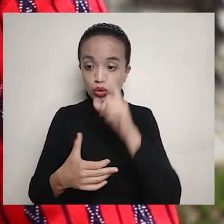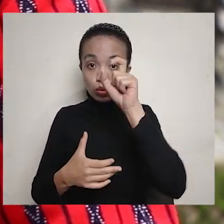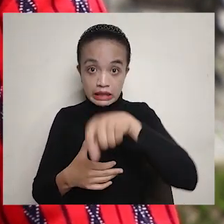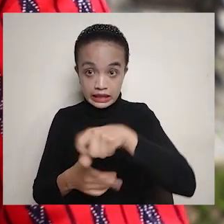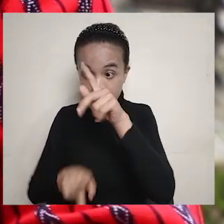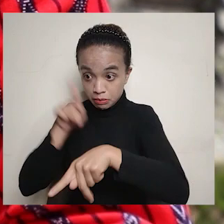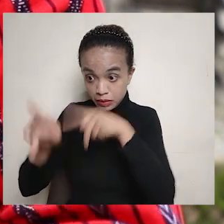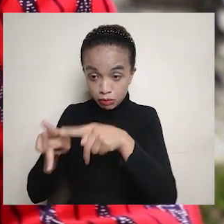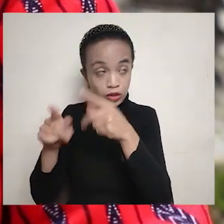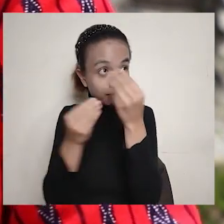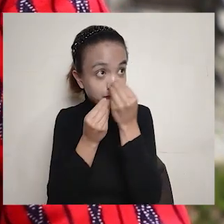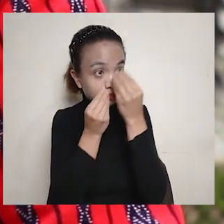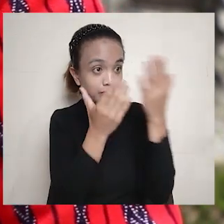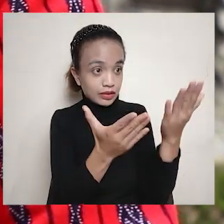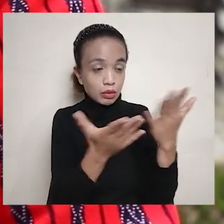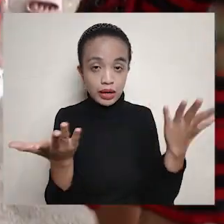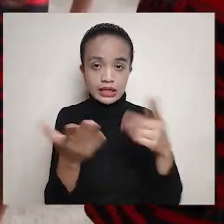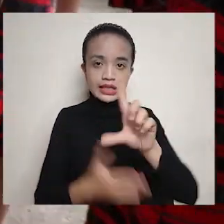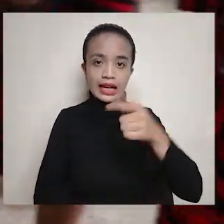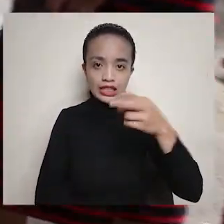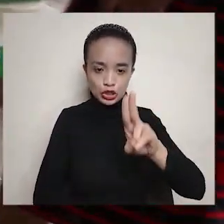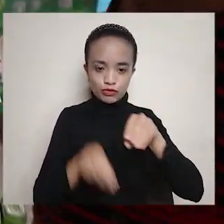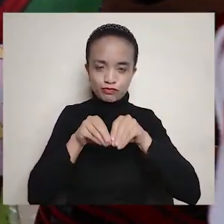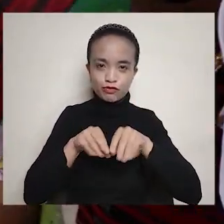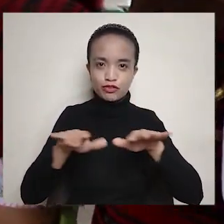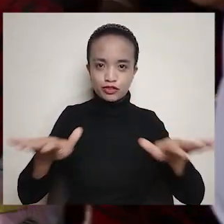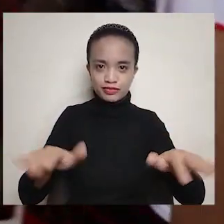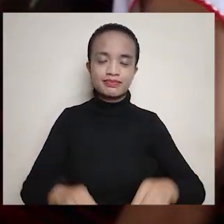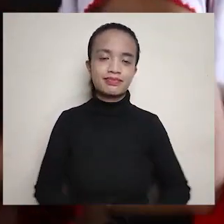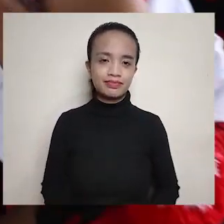people at the grassroots level.